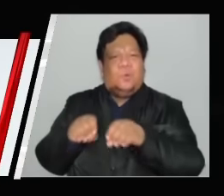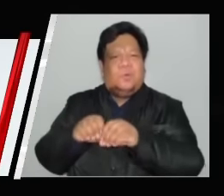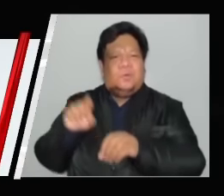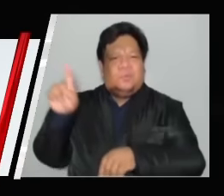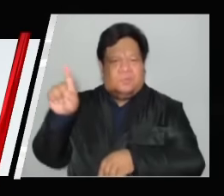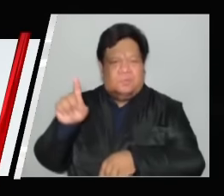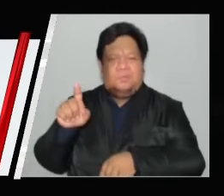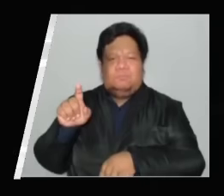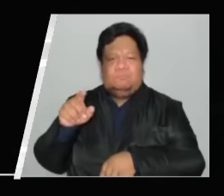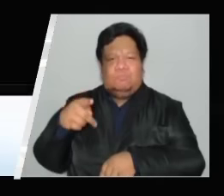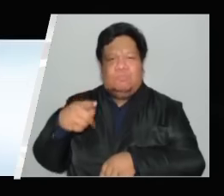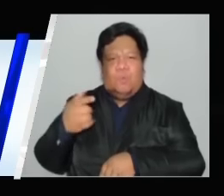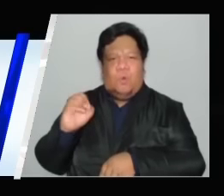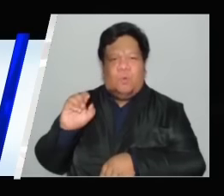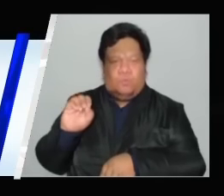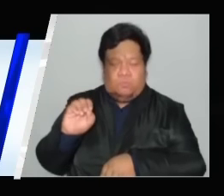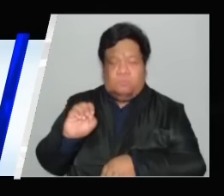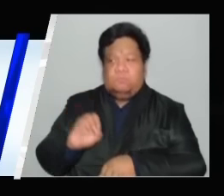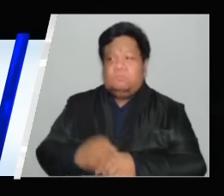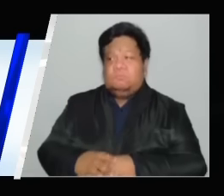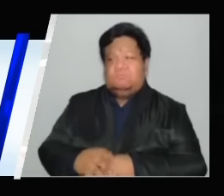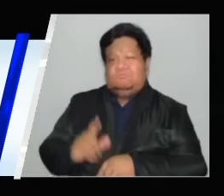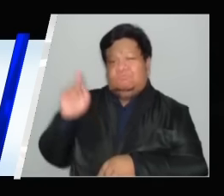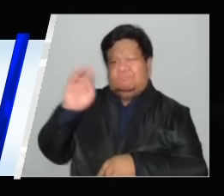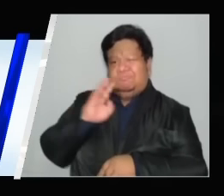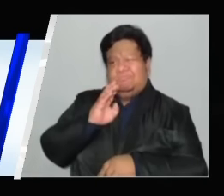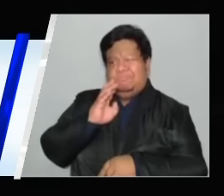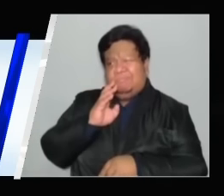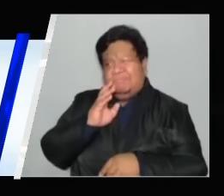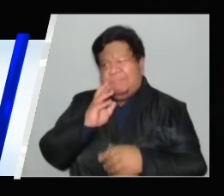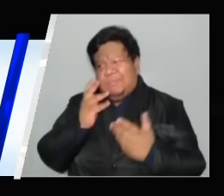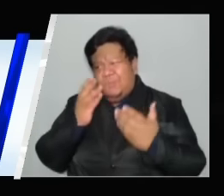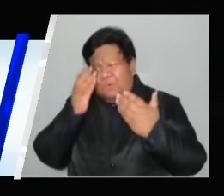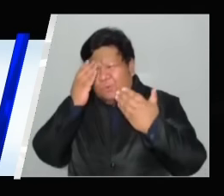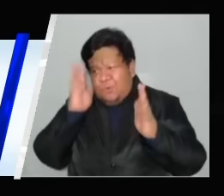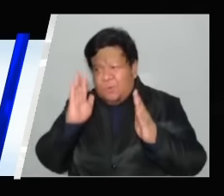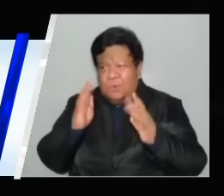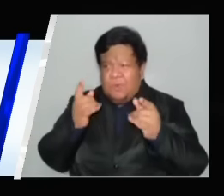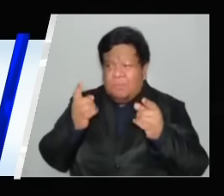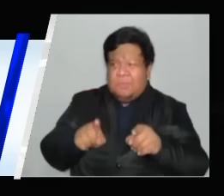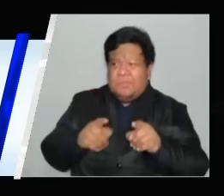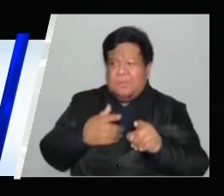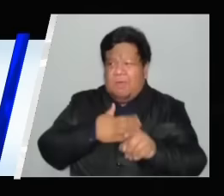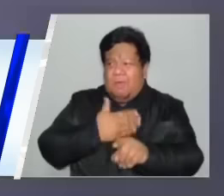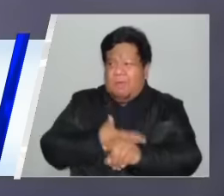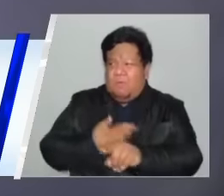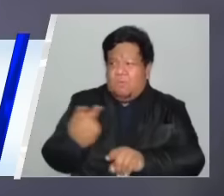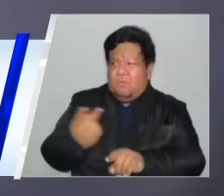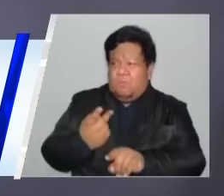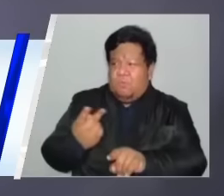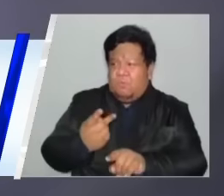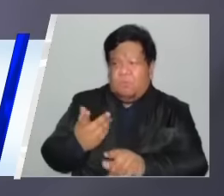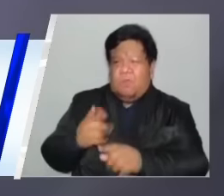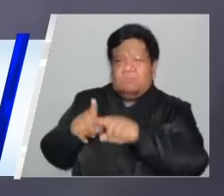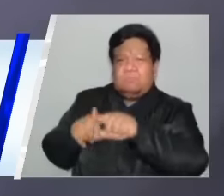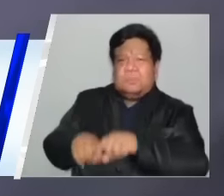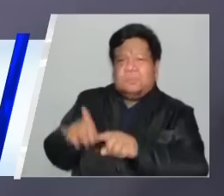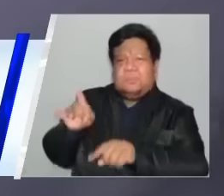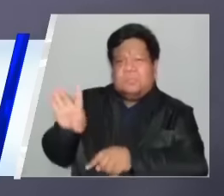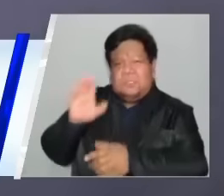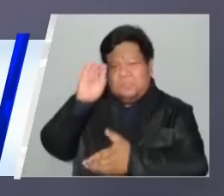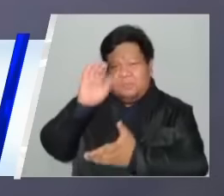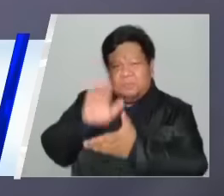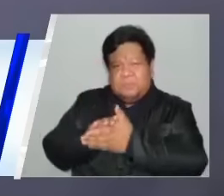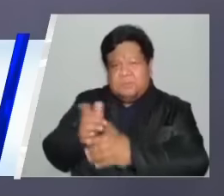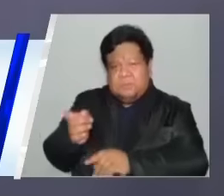sa amin ng anak ko. Since wala po akong trabaho, and sa kanya po talaga kami naasa. Ganyan din ang sitwasyon ni